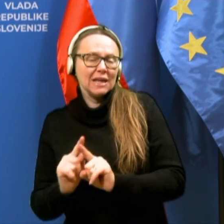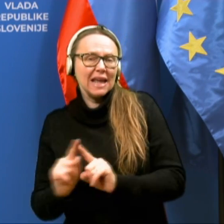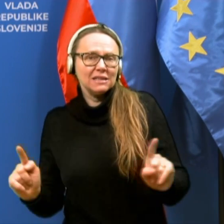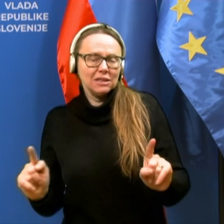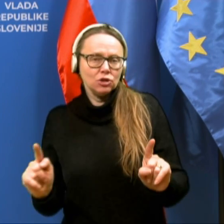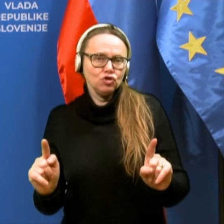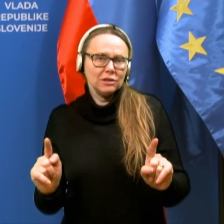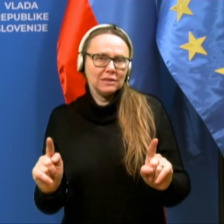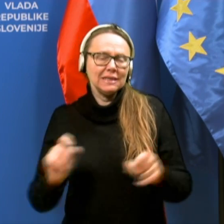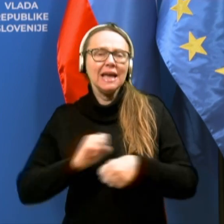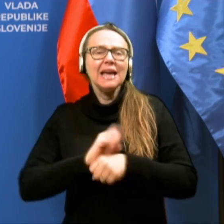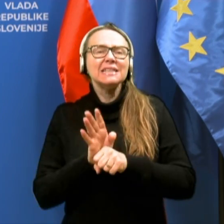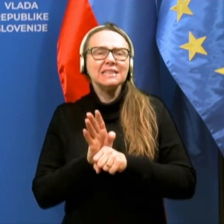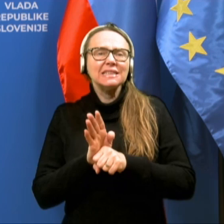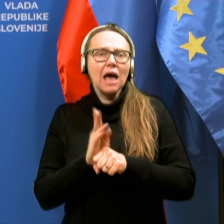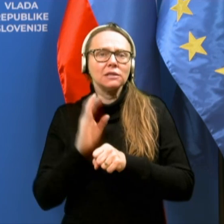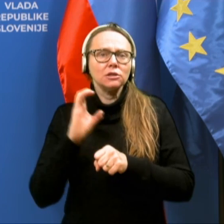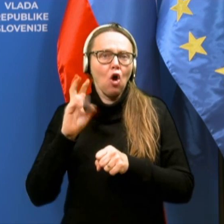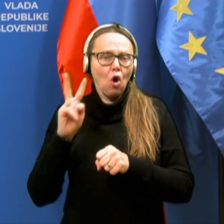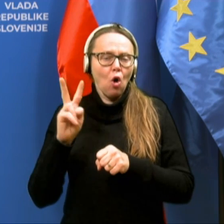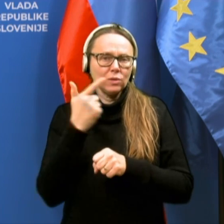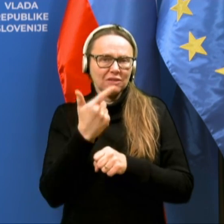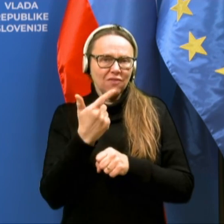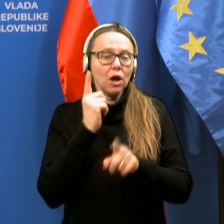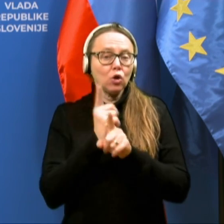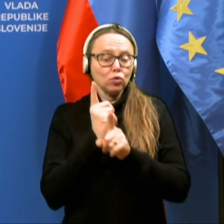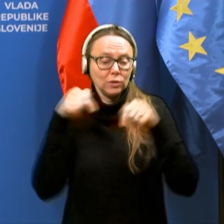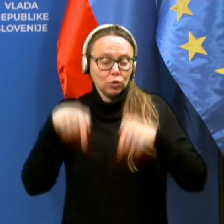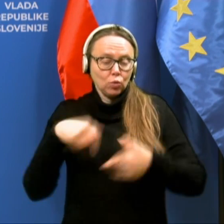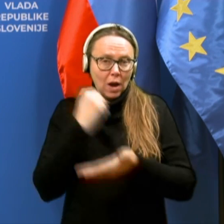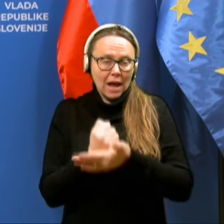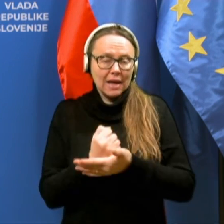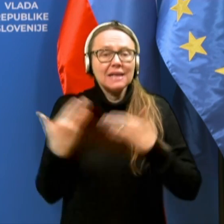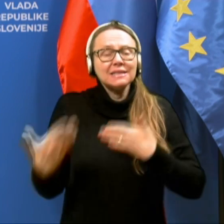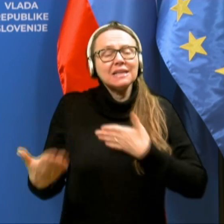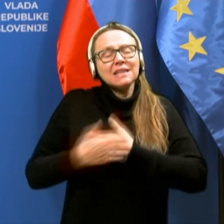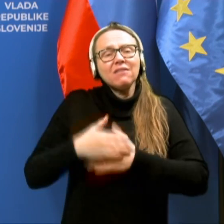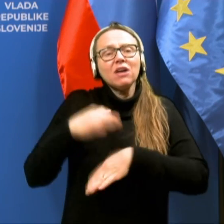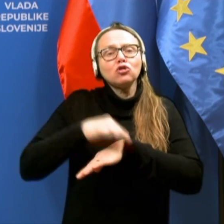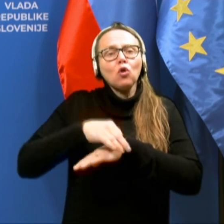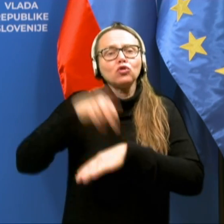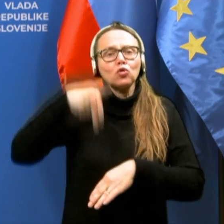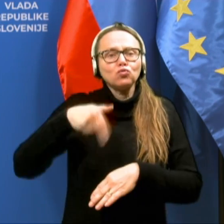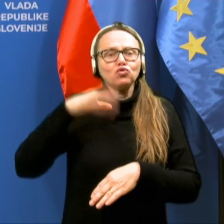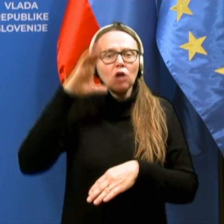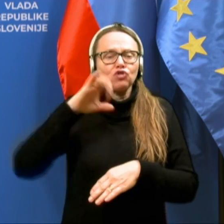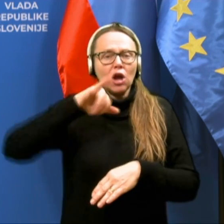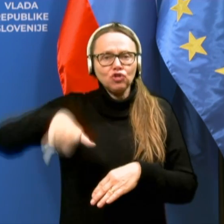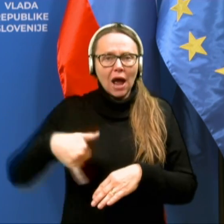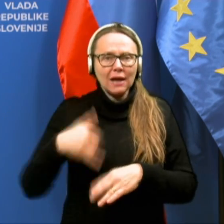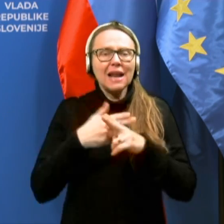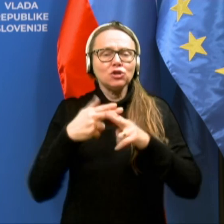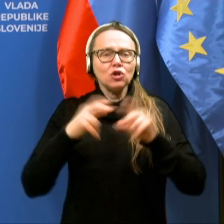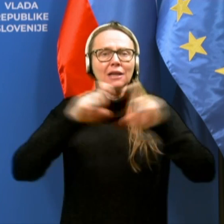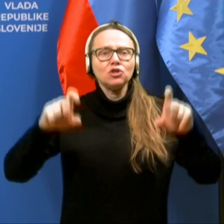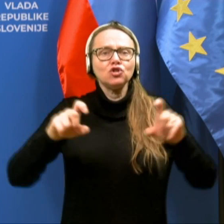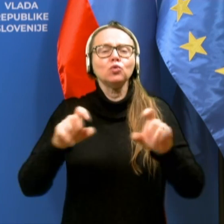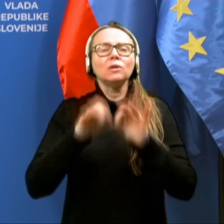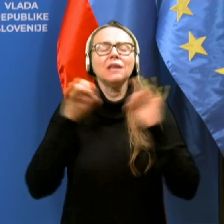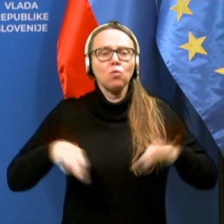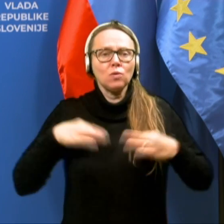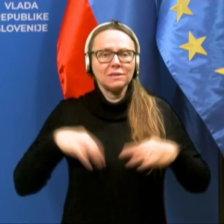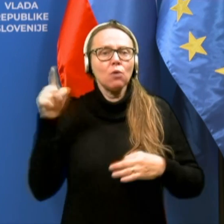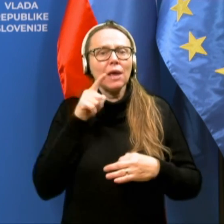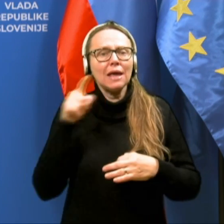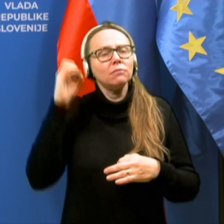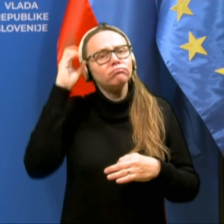SARS-CoV-2, ki so jo potrdili tudi pri nas. Z nami sta danes dr. Nuška Čakš-Jager iz Nacionalnega inštituta za javno zdravje in